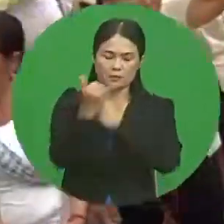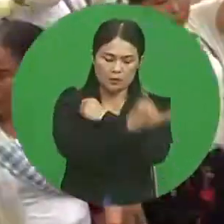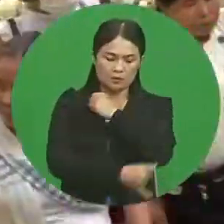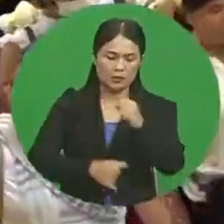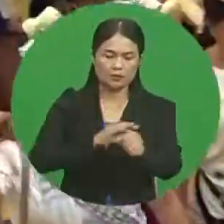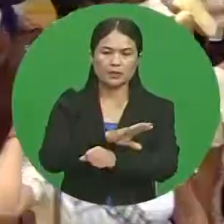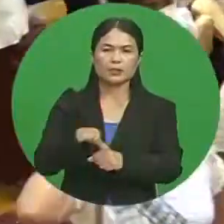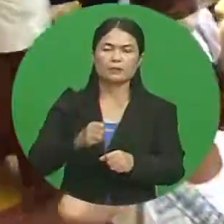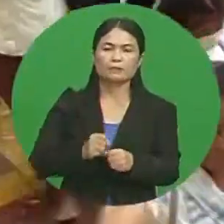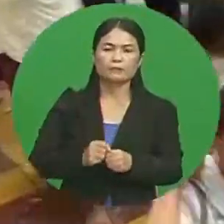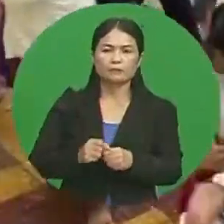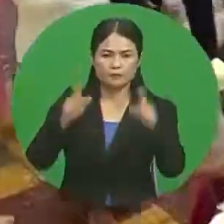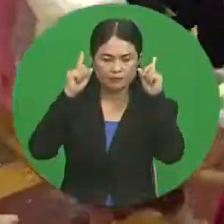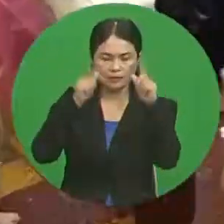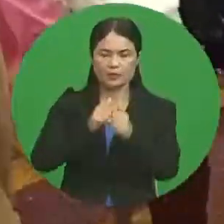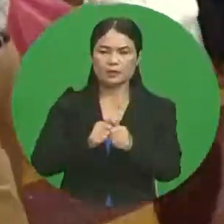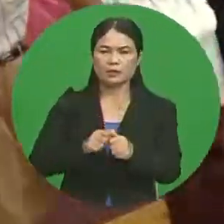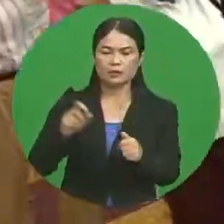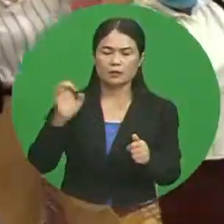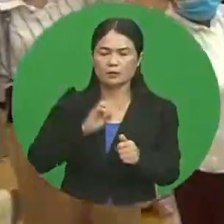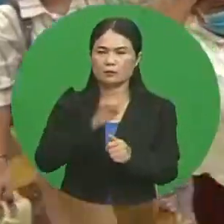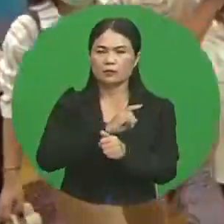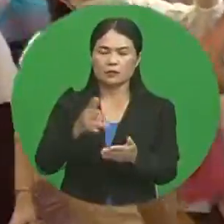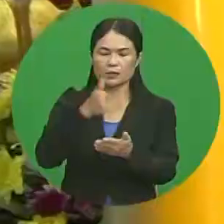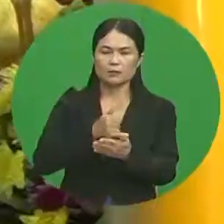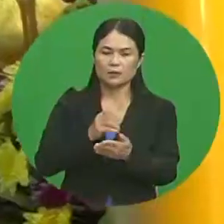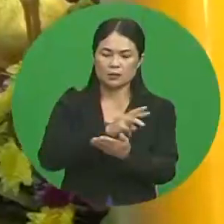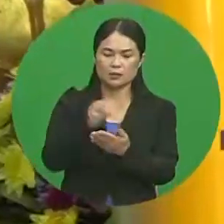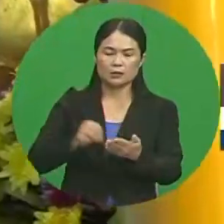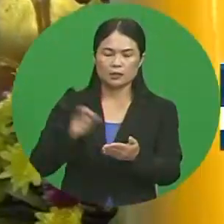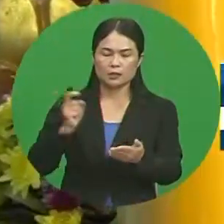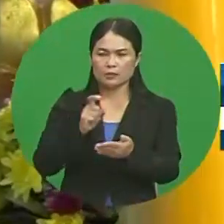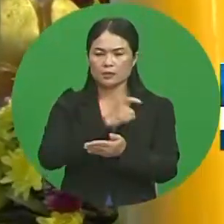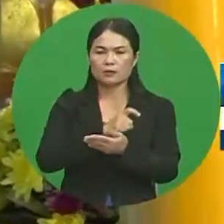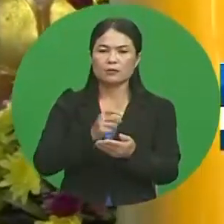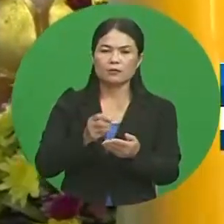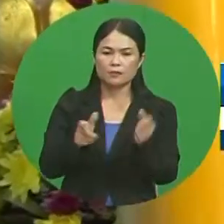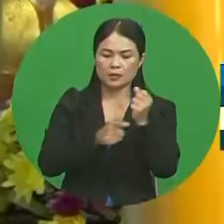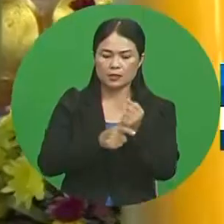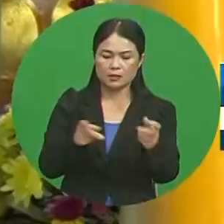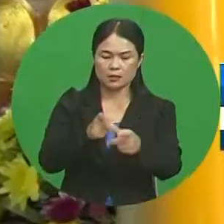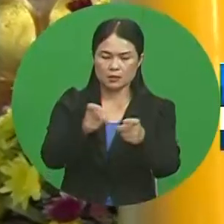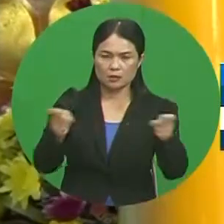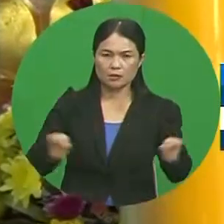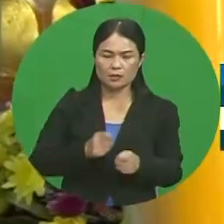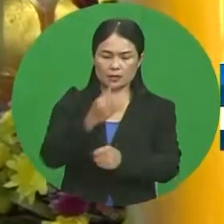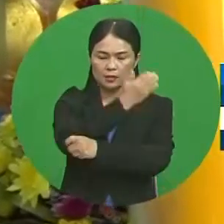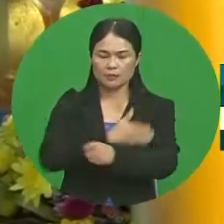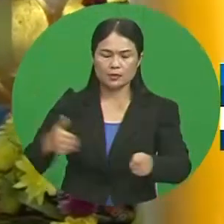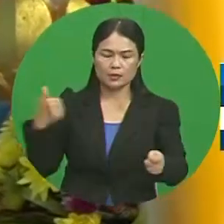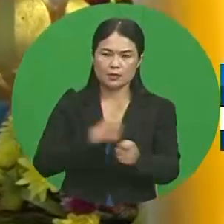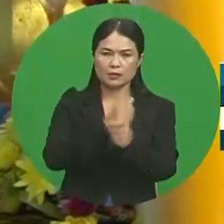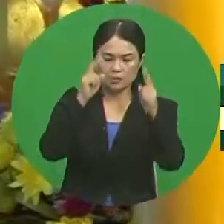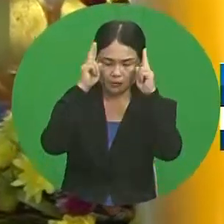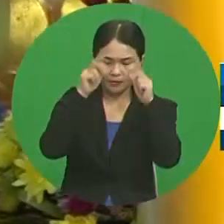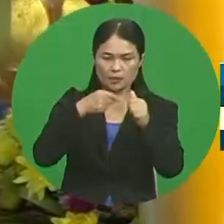ពុជាអាយដាមនៅប្រទេសឌីម៉ូតំណាងអាយដាមកតេបដិតហ៊ីងបនហៀងនាយករងខុទ្ទកាល័យសម្ដេចតេជោហ៊ុនសែនបានថ្លែង